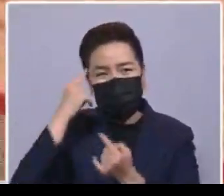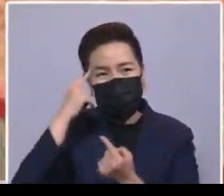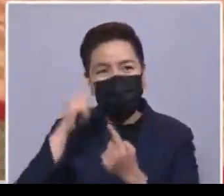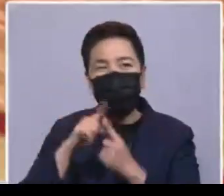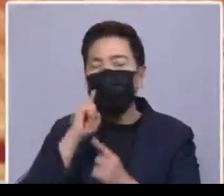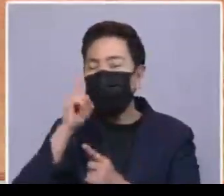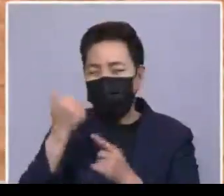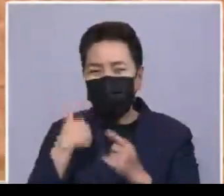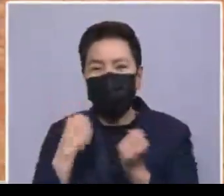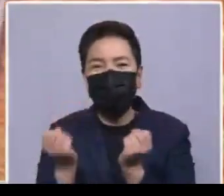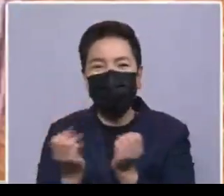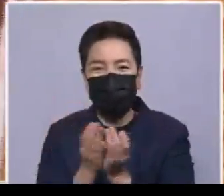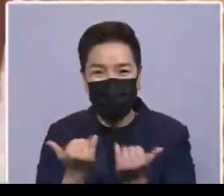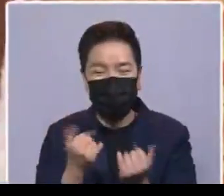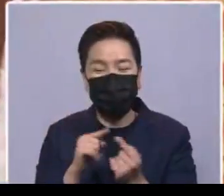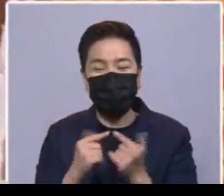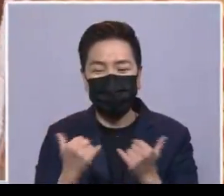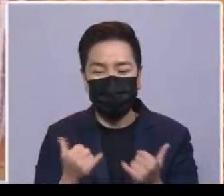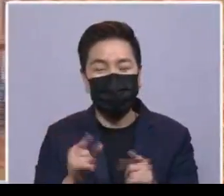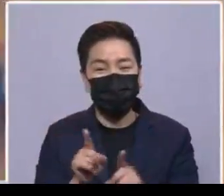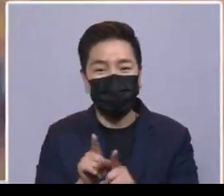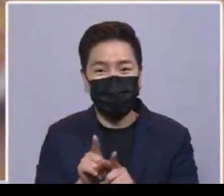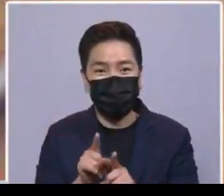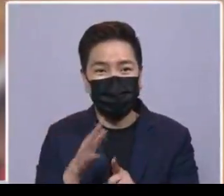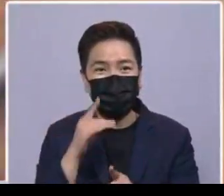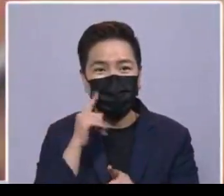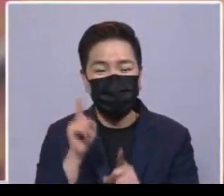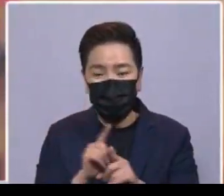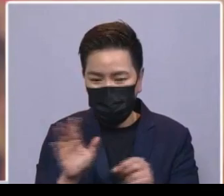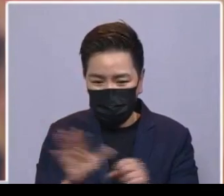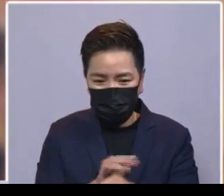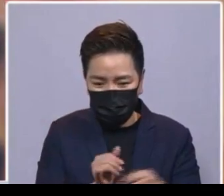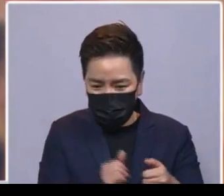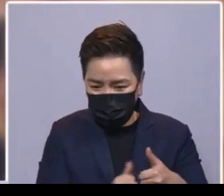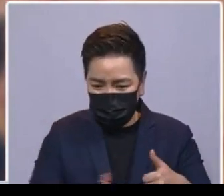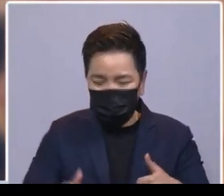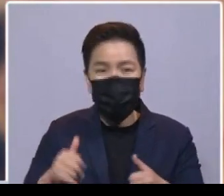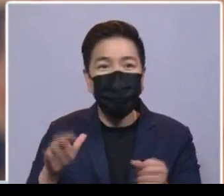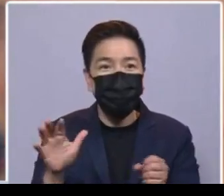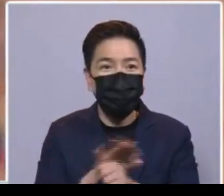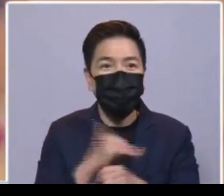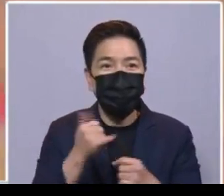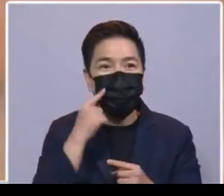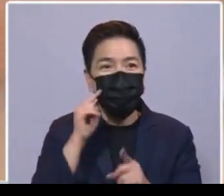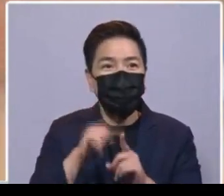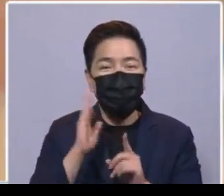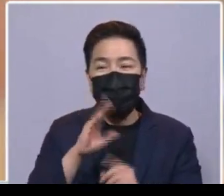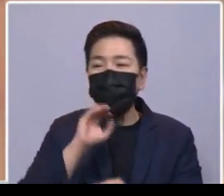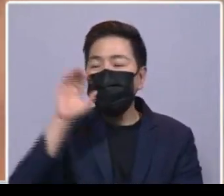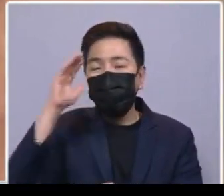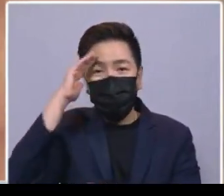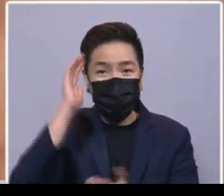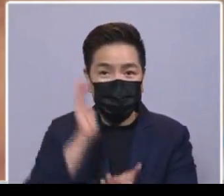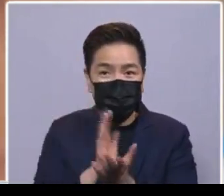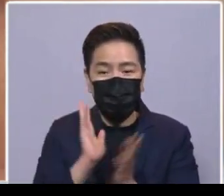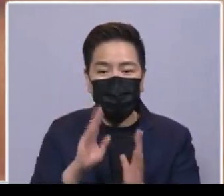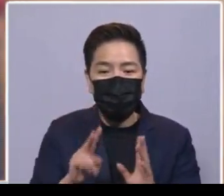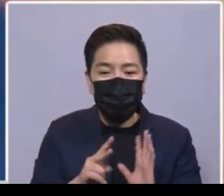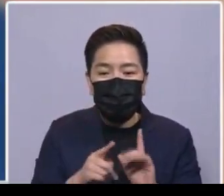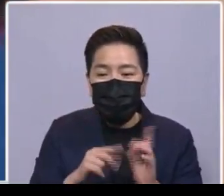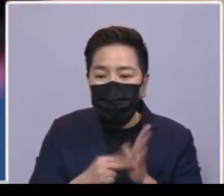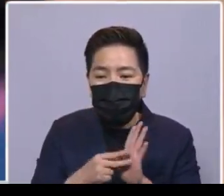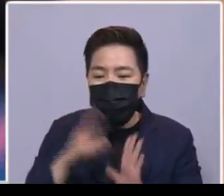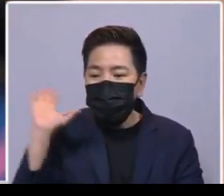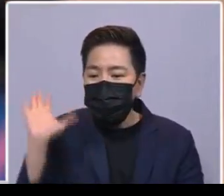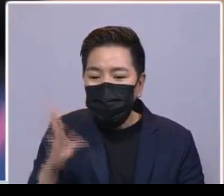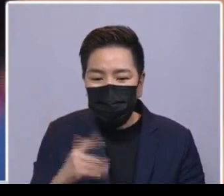ษเขาไว้ด้วยนะคะและตอนนี้เนี่ยขาครบแล้วอ่ะก็เล่นได้ไอ้คนที่มันแจ้งตำรวจนะมันคือคนที่ไม่มาเล่น